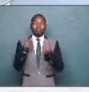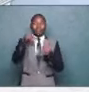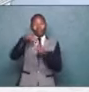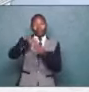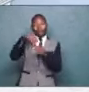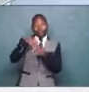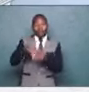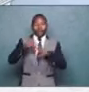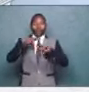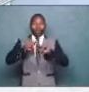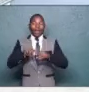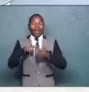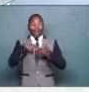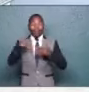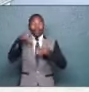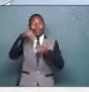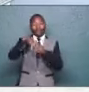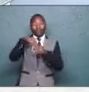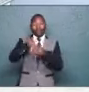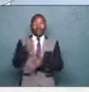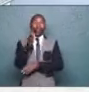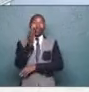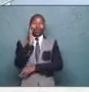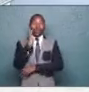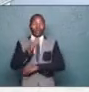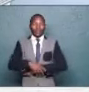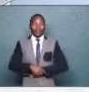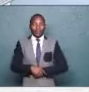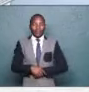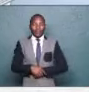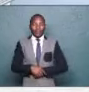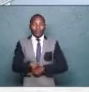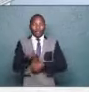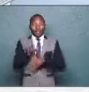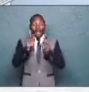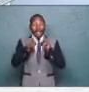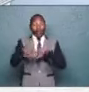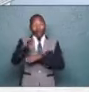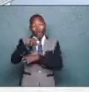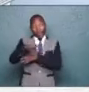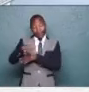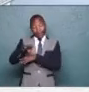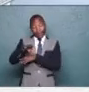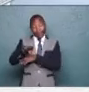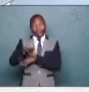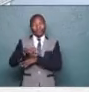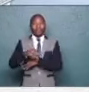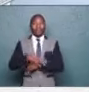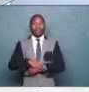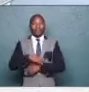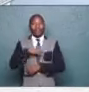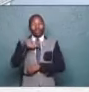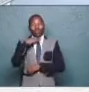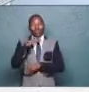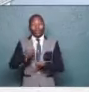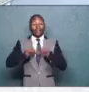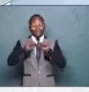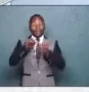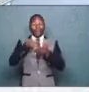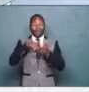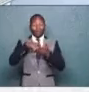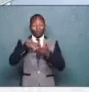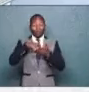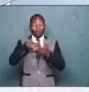chisankho kukhala kalembera wa voti watsopano. Aliyense amene aloyenerera